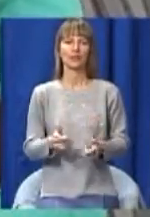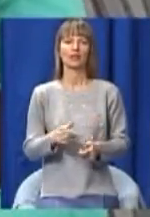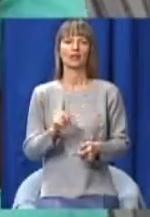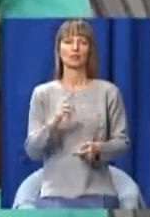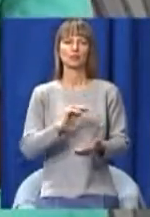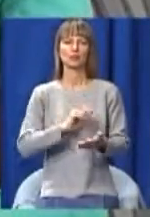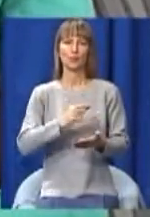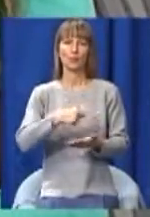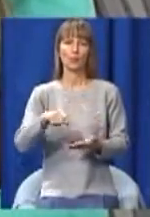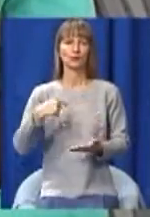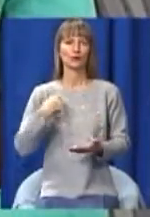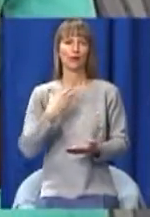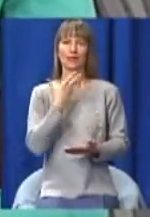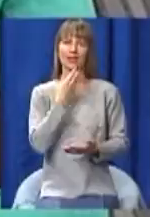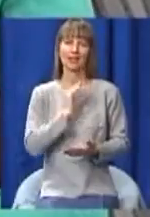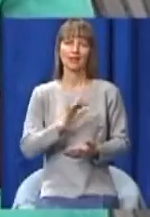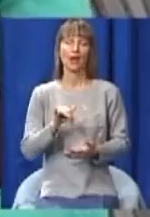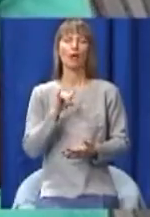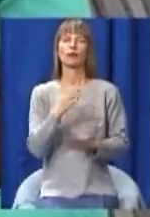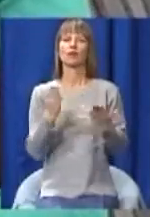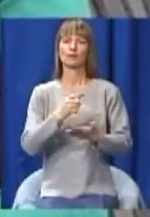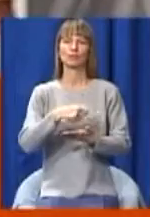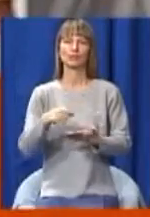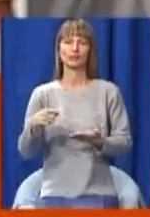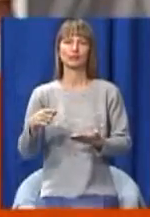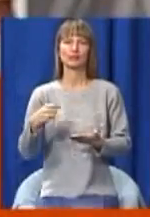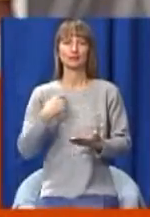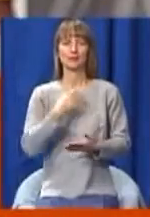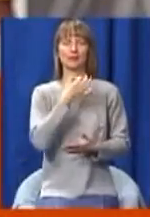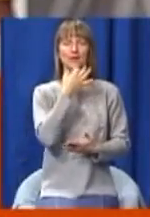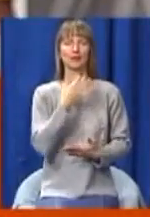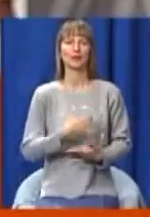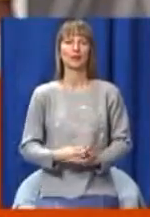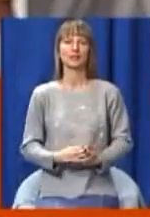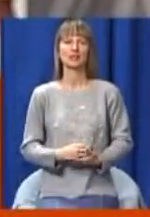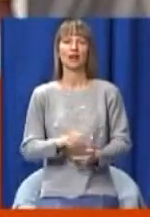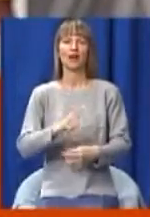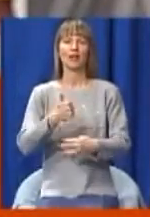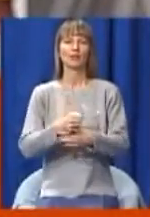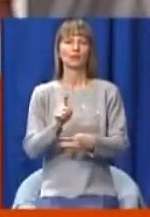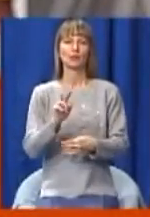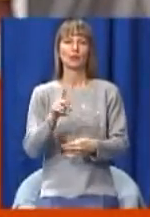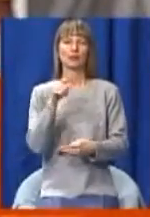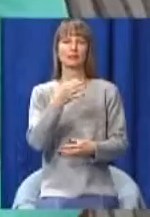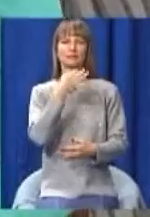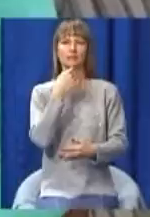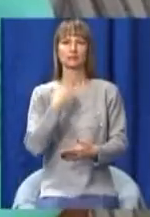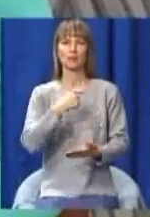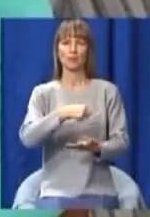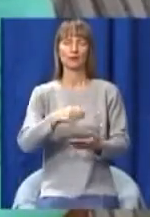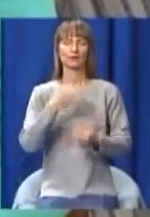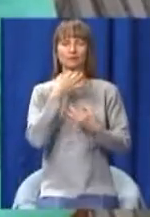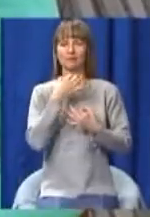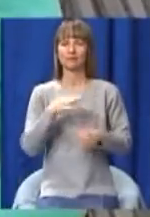оскільки почерк у мене не дуже такий гарний, а в тебе як почерк? Мені подобається. Головне, щоб тобі подобається, бо мій почерк мені взагалі